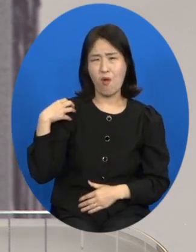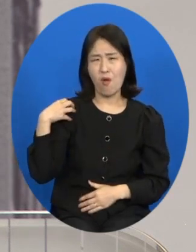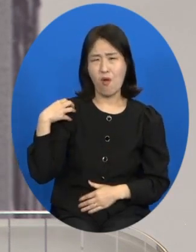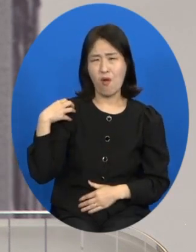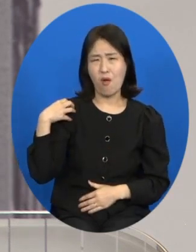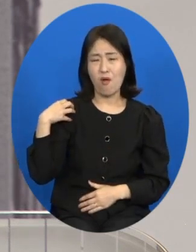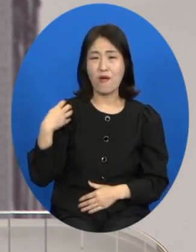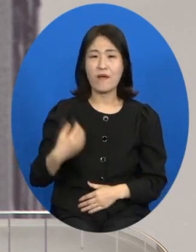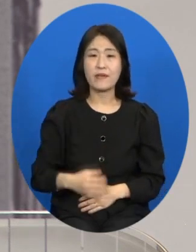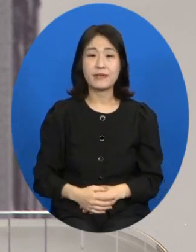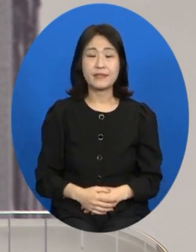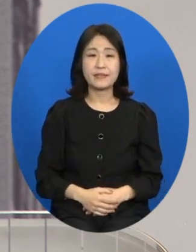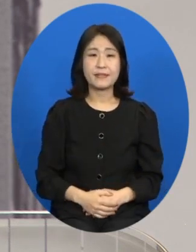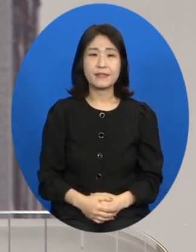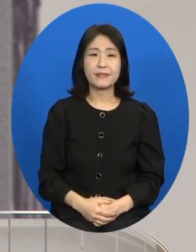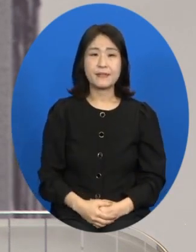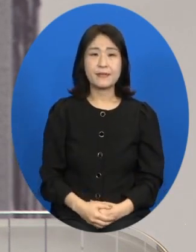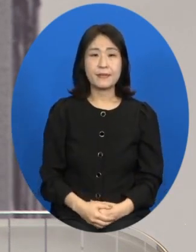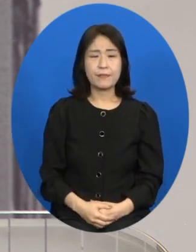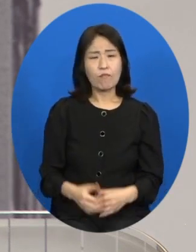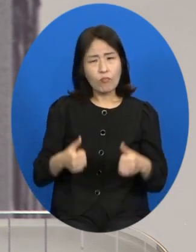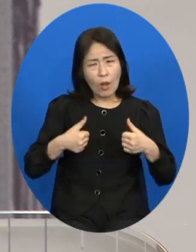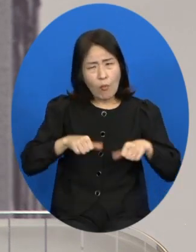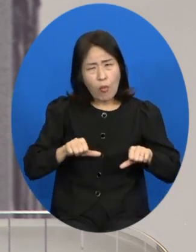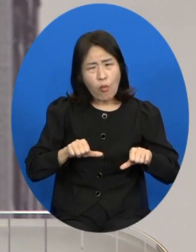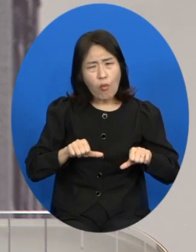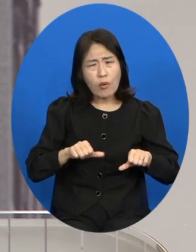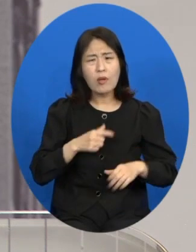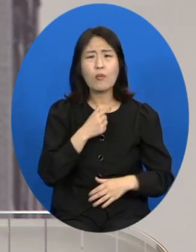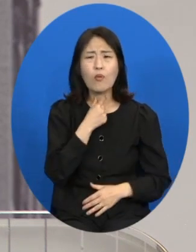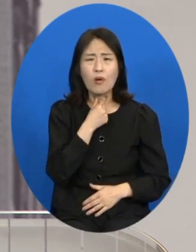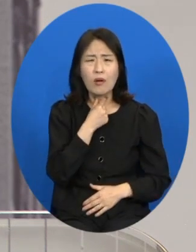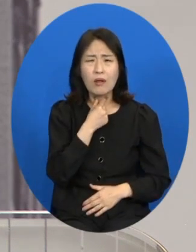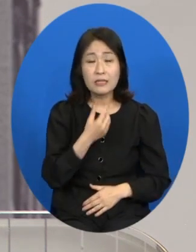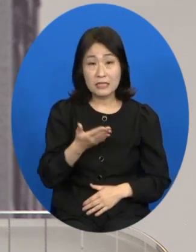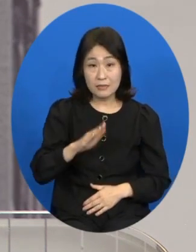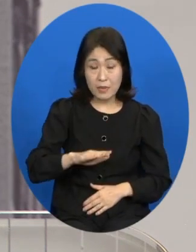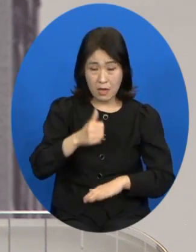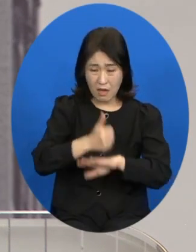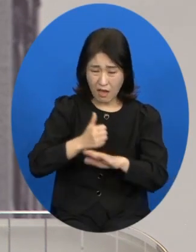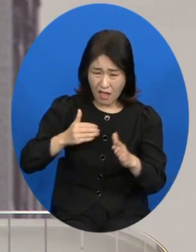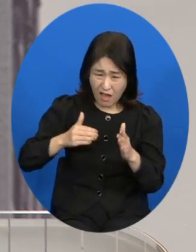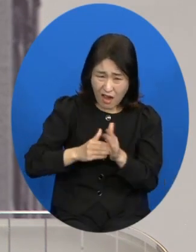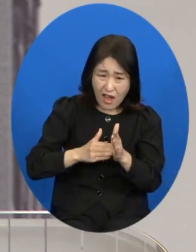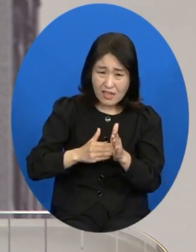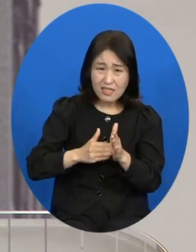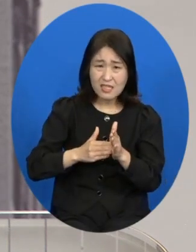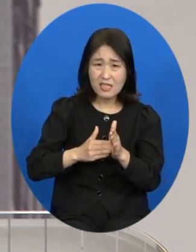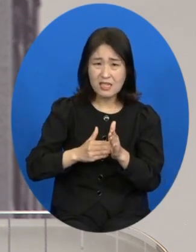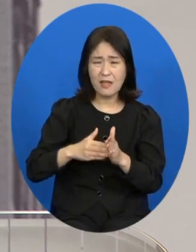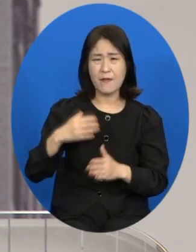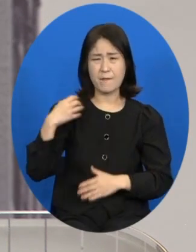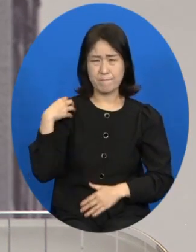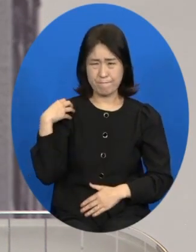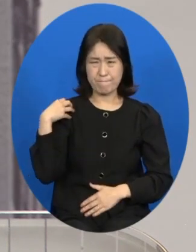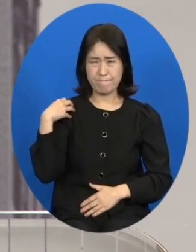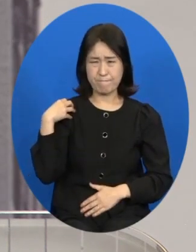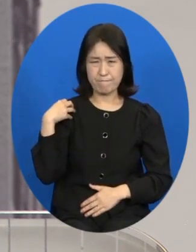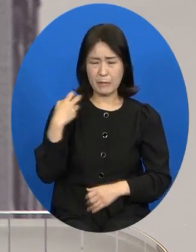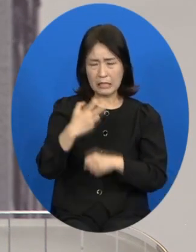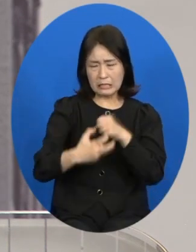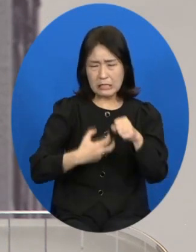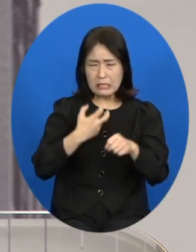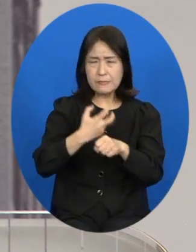물려받은 거예 포기하고 싶었을 텐데 그 끝까지지고 70년 이상을 주님과